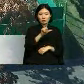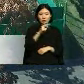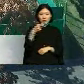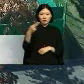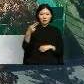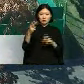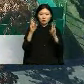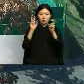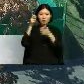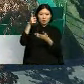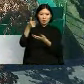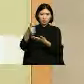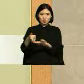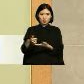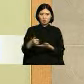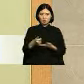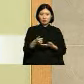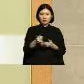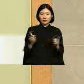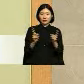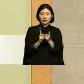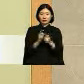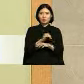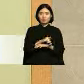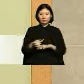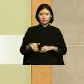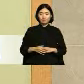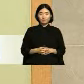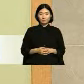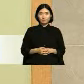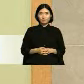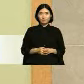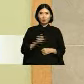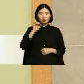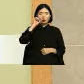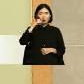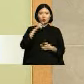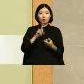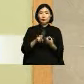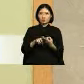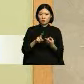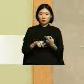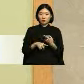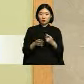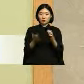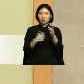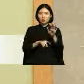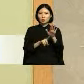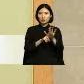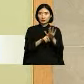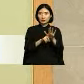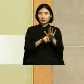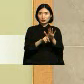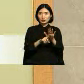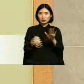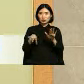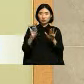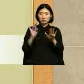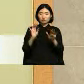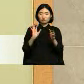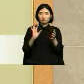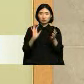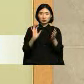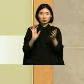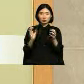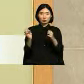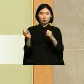사장님을 아카데미 포럼에서 벨리 케익입니다 예속 이런 어려움에 대해서 공식적으로 처음 5 정은우 해보려고 합니다